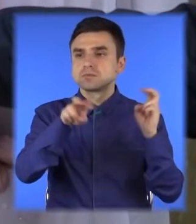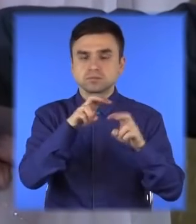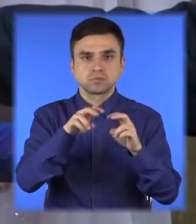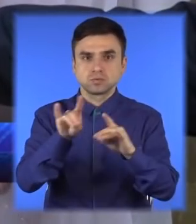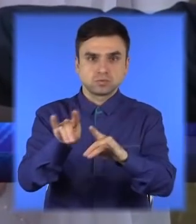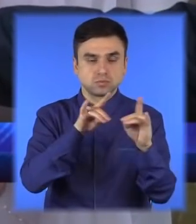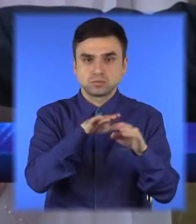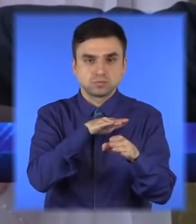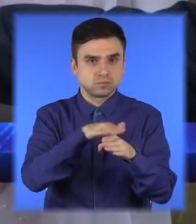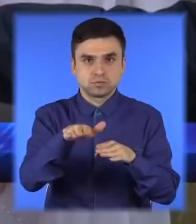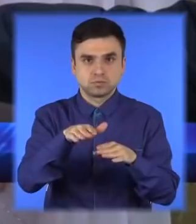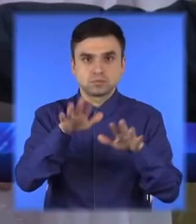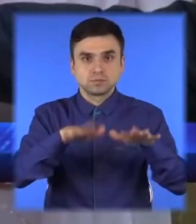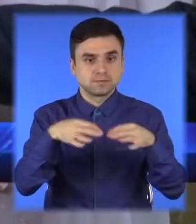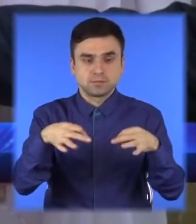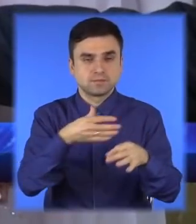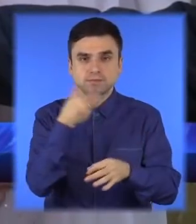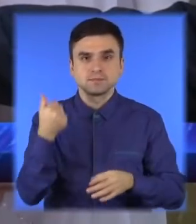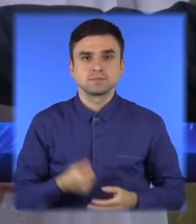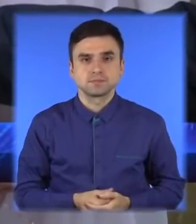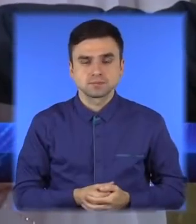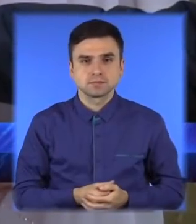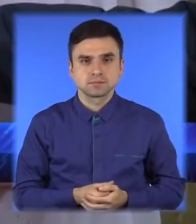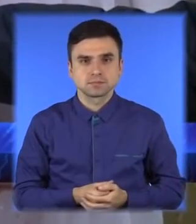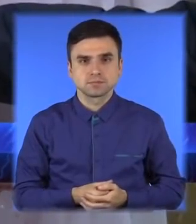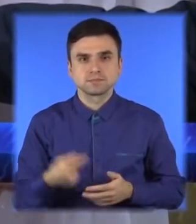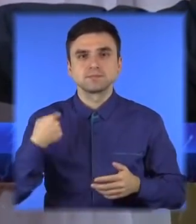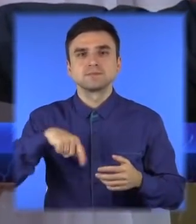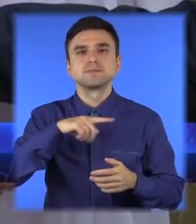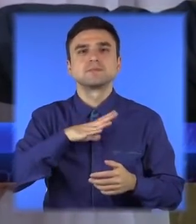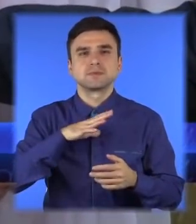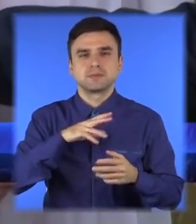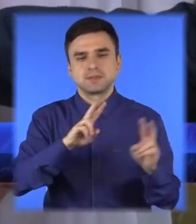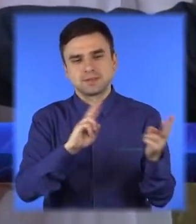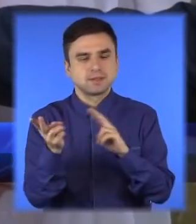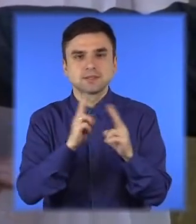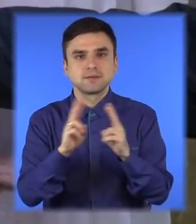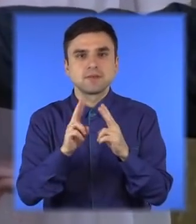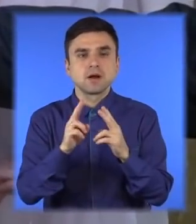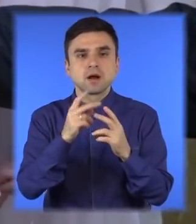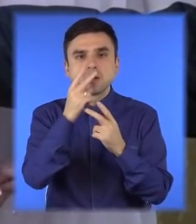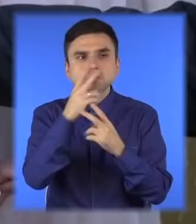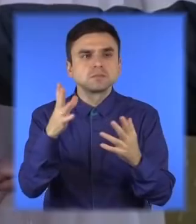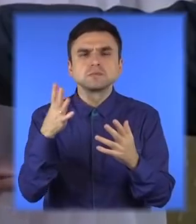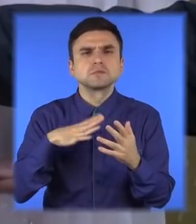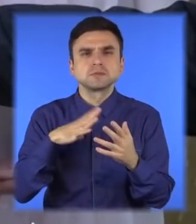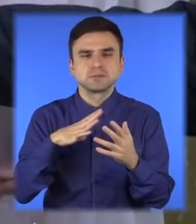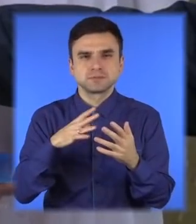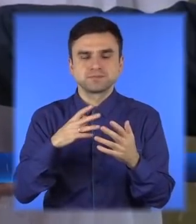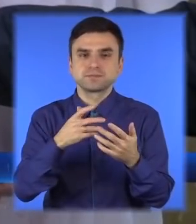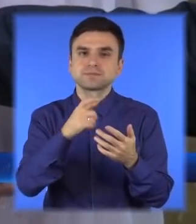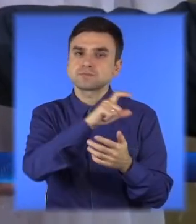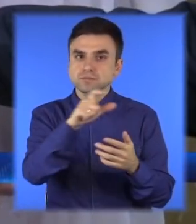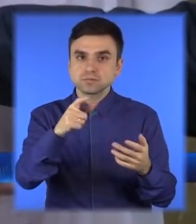в цьому танцю ми хотіли кожен показати, що у нас на душі. Либо інтереси людей, любов, радість,